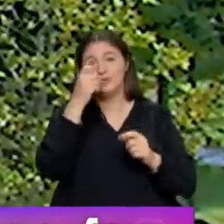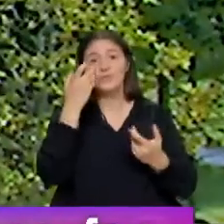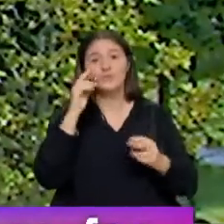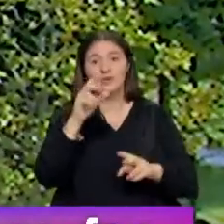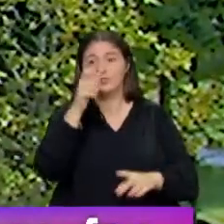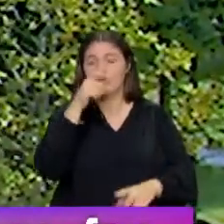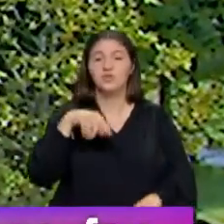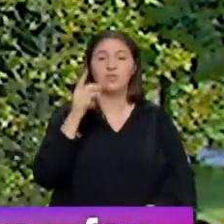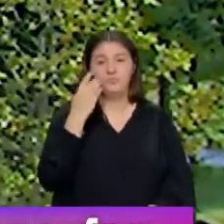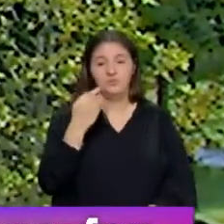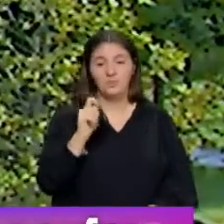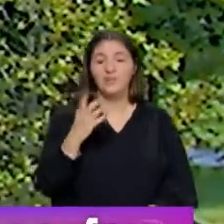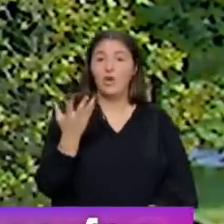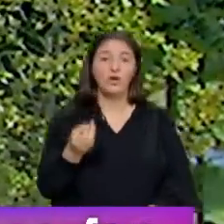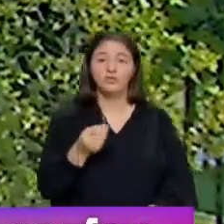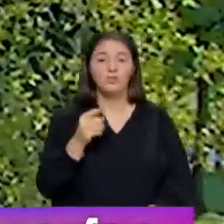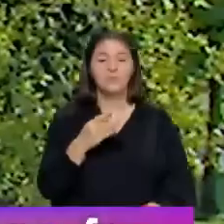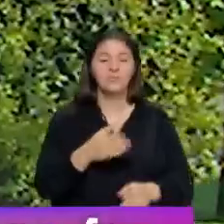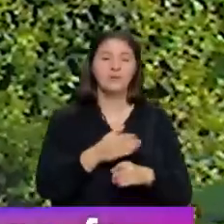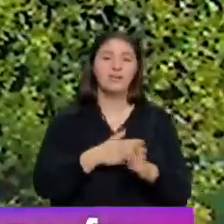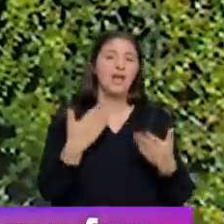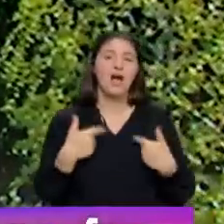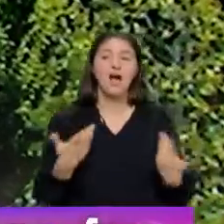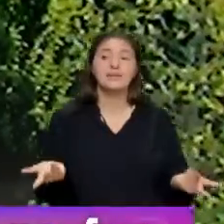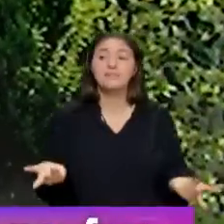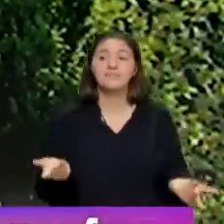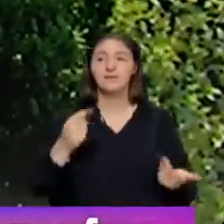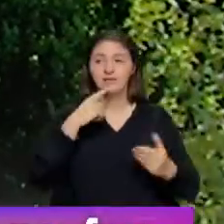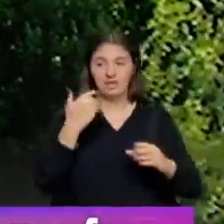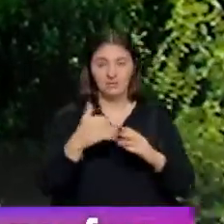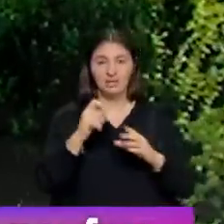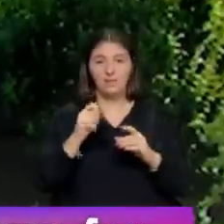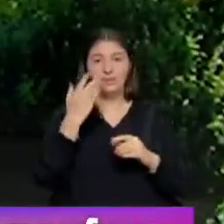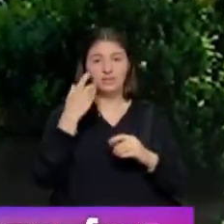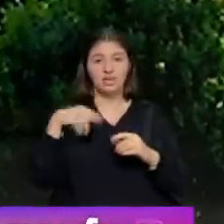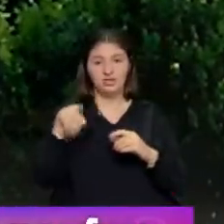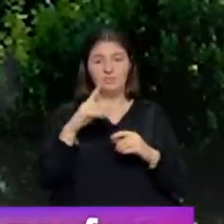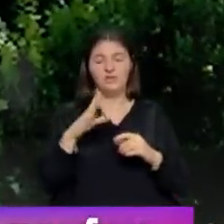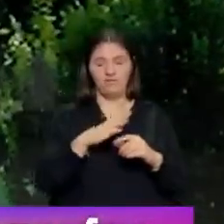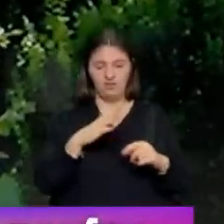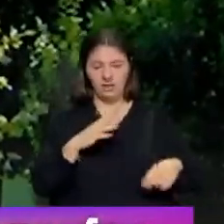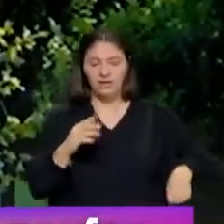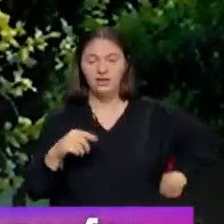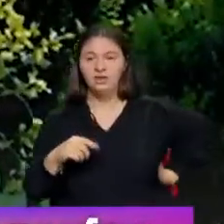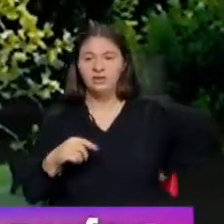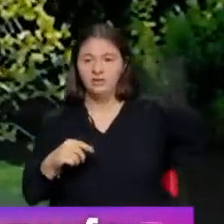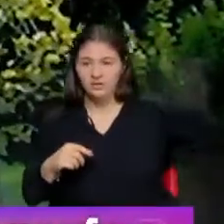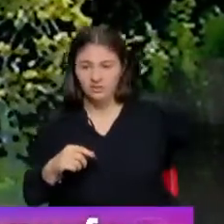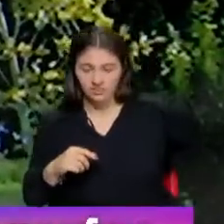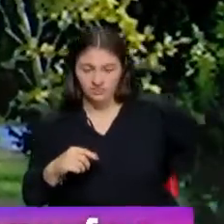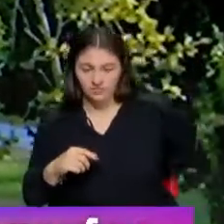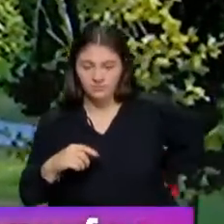gündemini takip ediyoruz ve Ne olacak bu memleketin hali diye mesaj gönderen izleyicilerimizden Ömer Eren